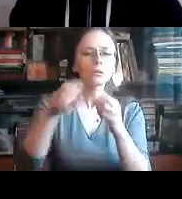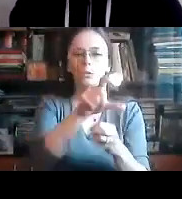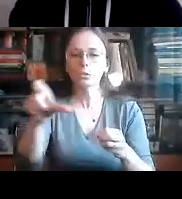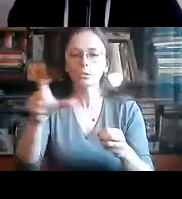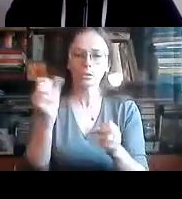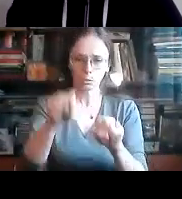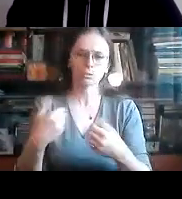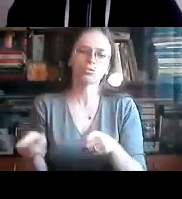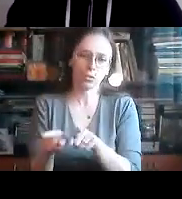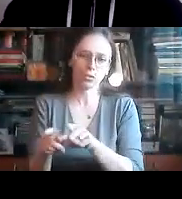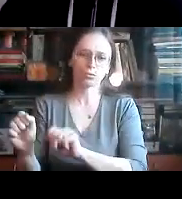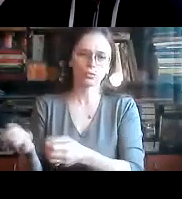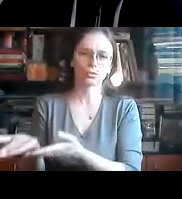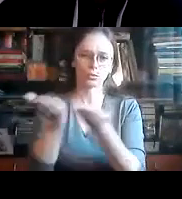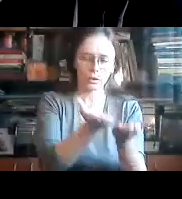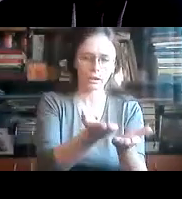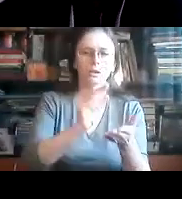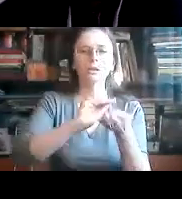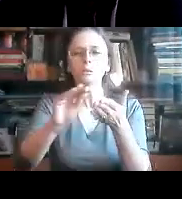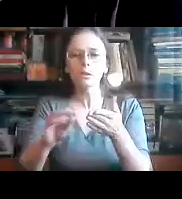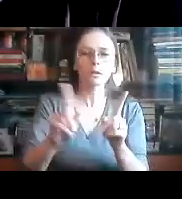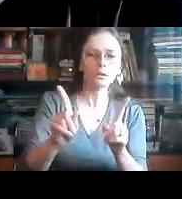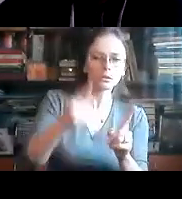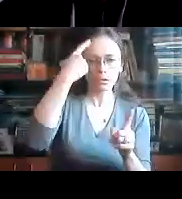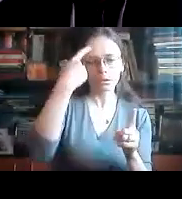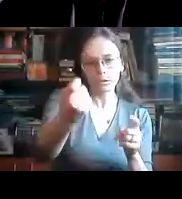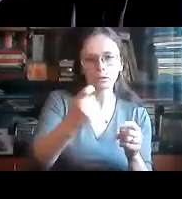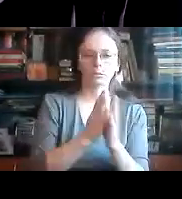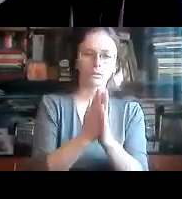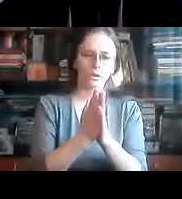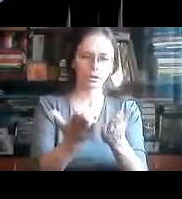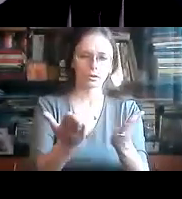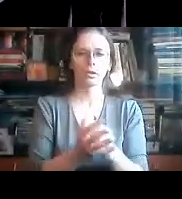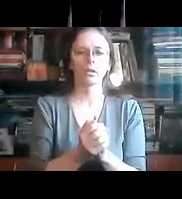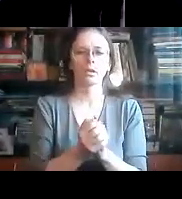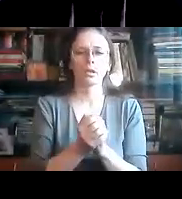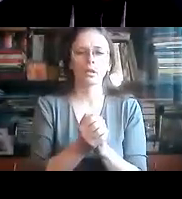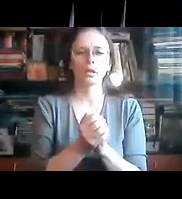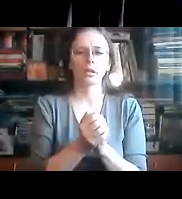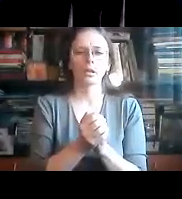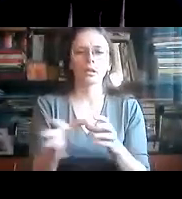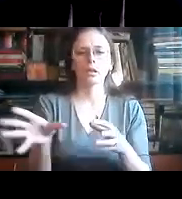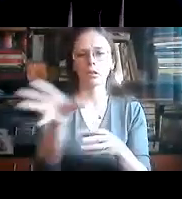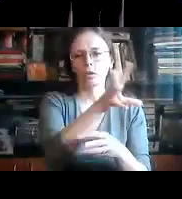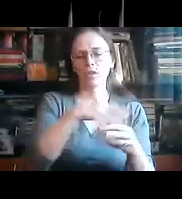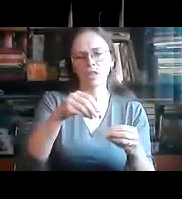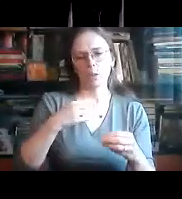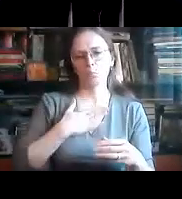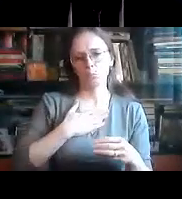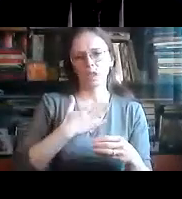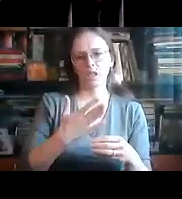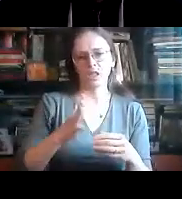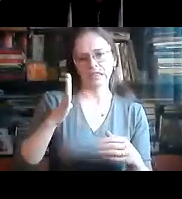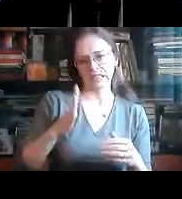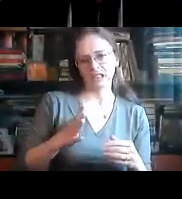онлайн, можно будет позже посмотреть, потому что, ну, мне кажется, что все мы терпим какие-то ограничения